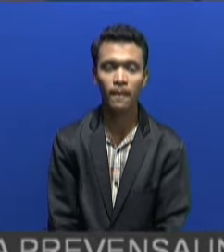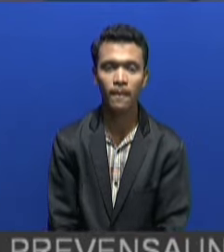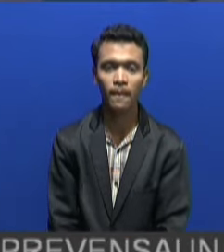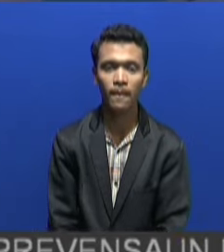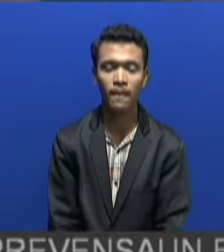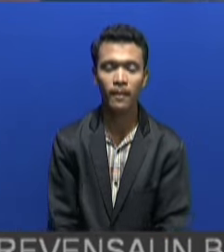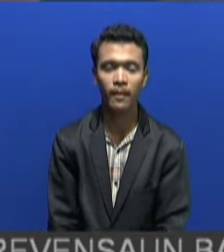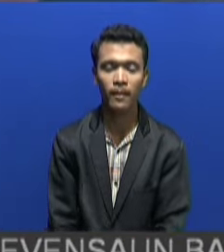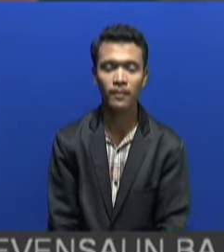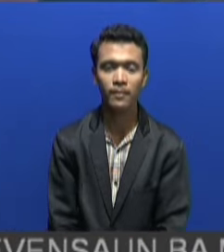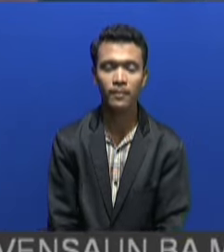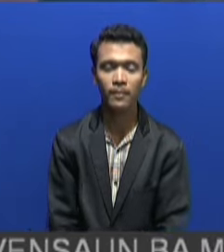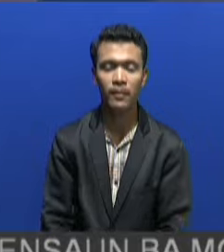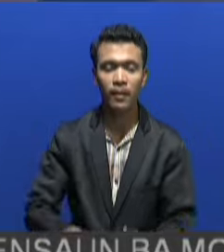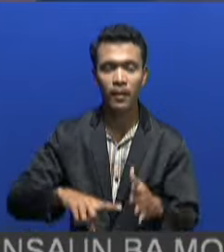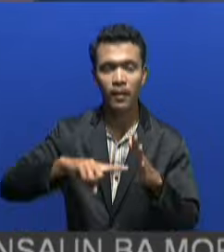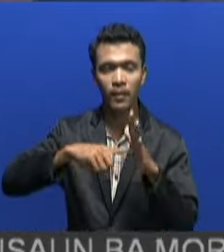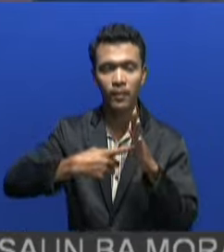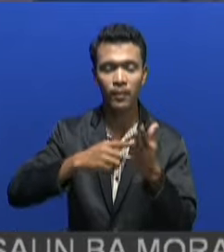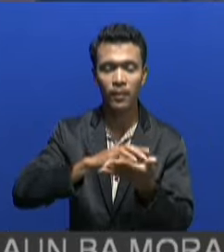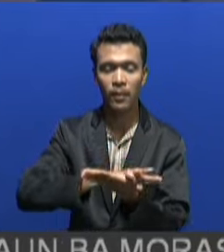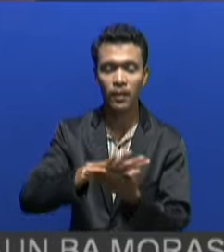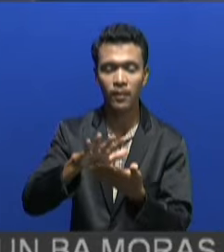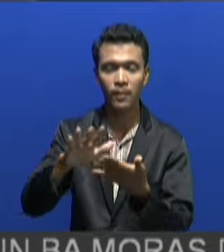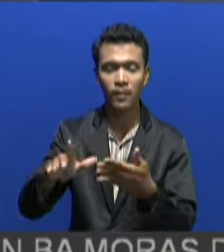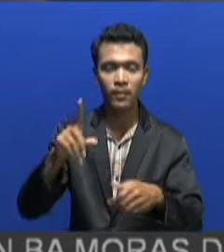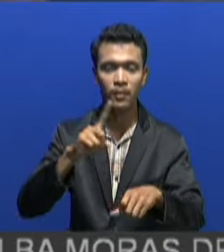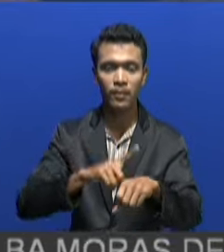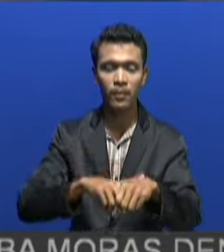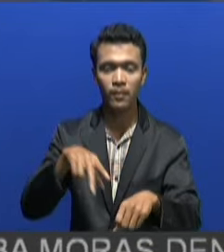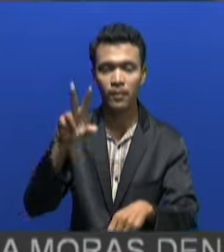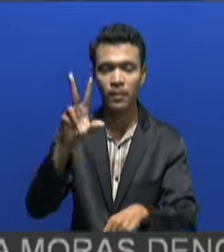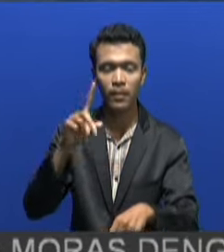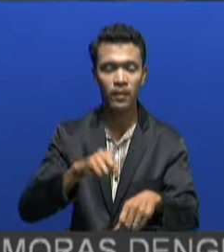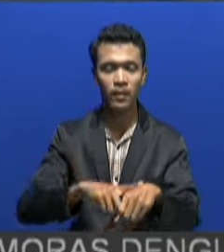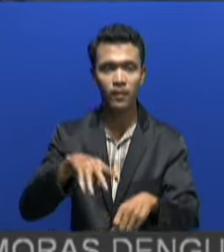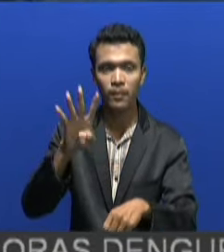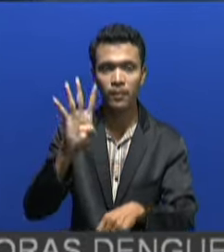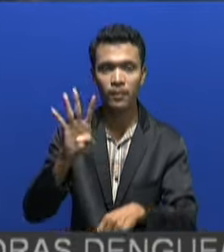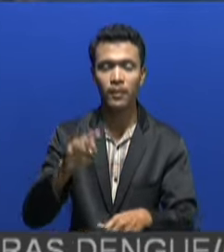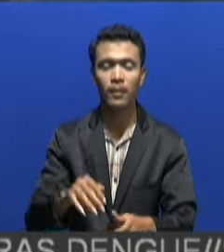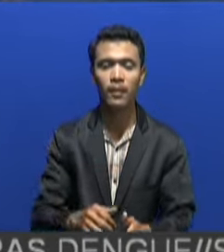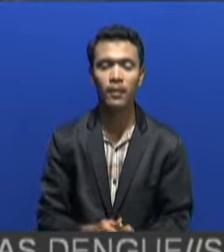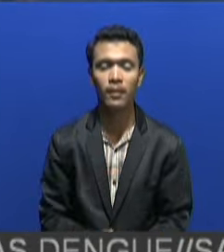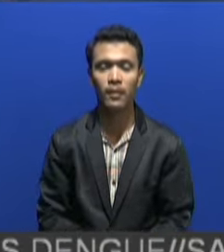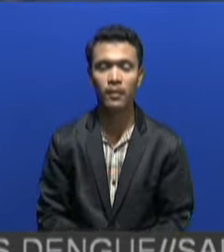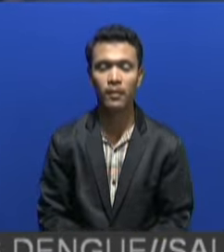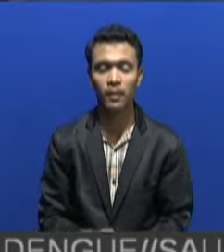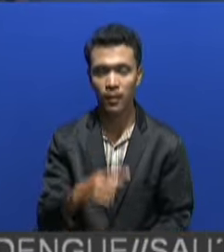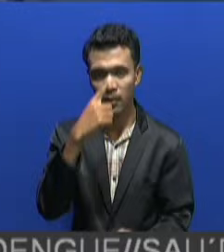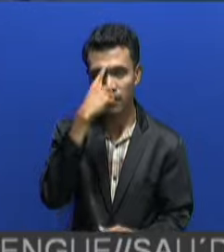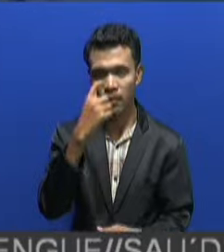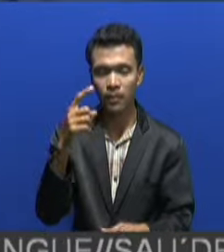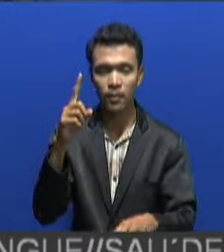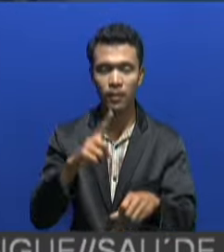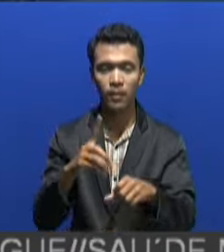hira kare kohin raut. Ami komesa servisan sababai ne kan jam 3 setengah 4 serna ami komesa laona servisu. Tamba ami loronde